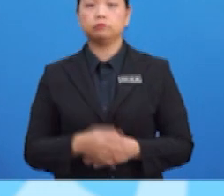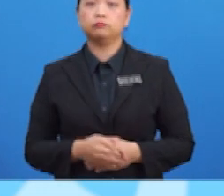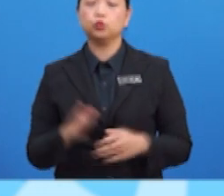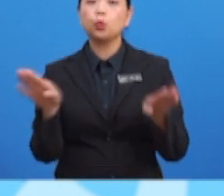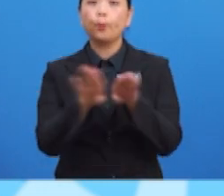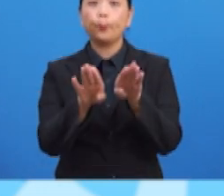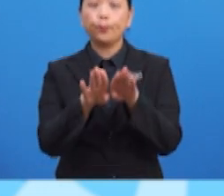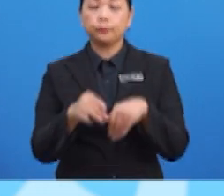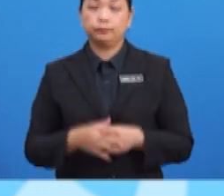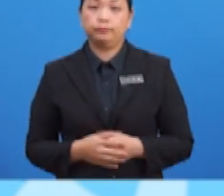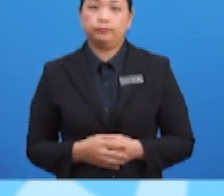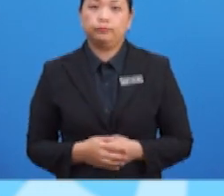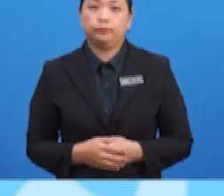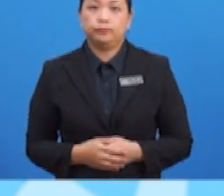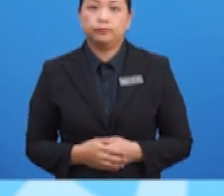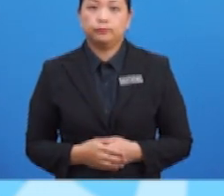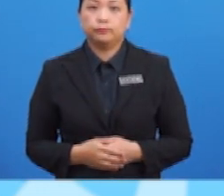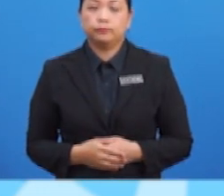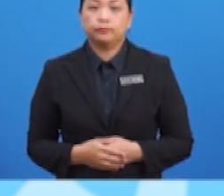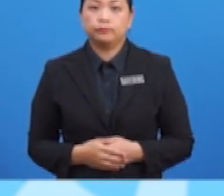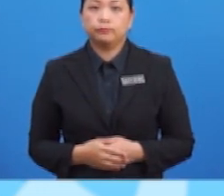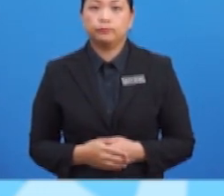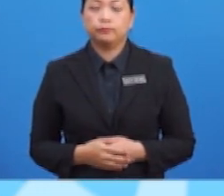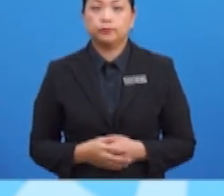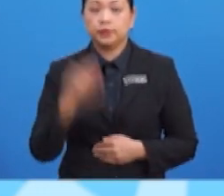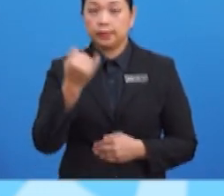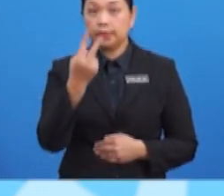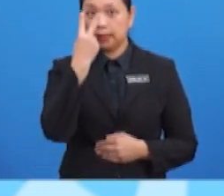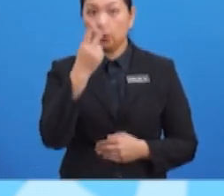Seterusnya, murid-murid, sistem tuas.